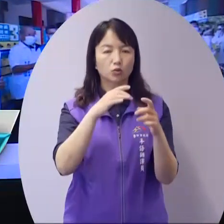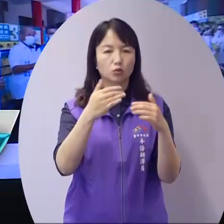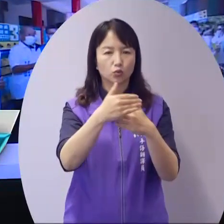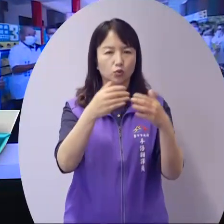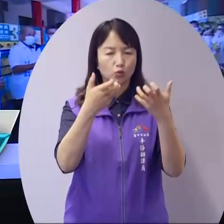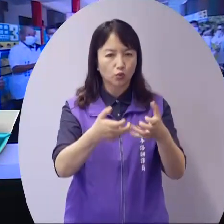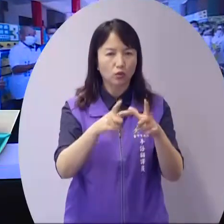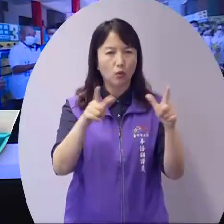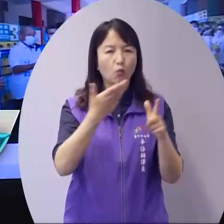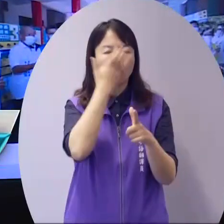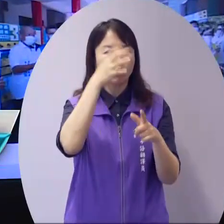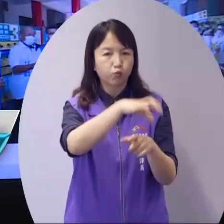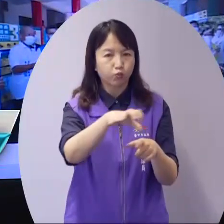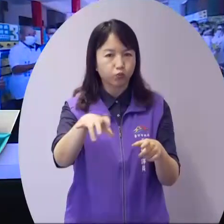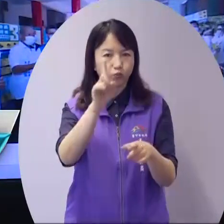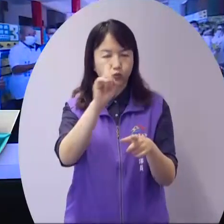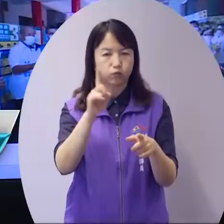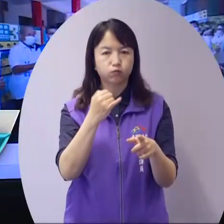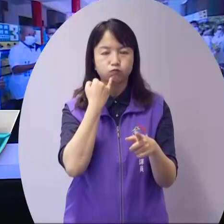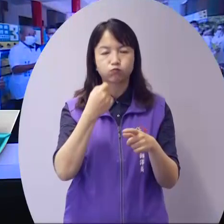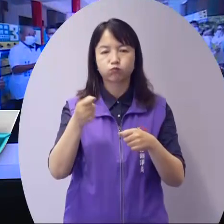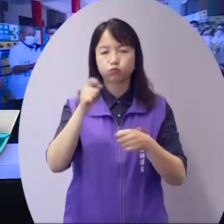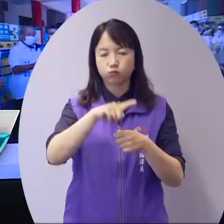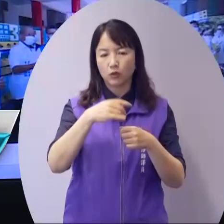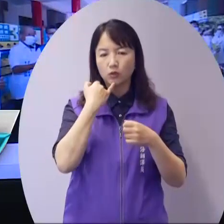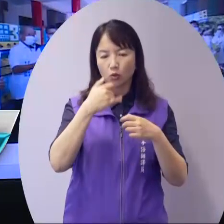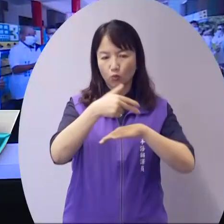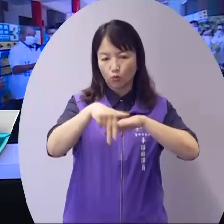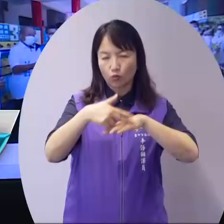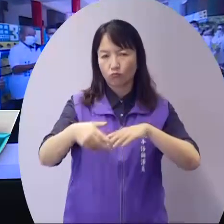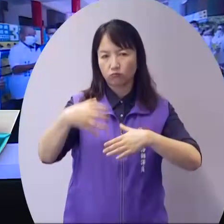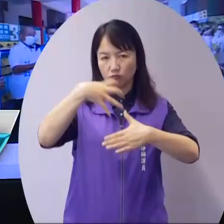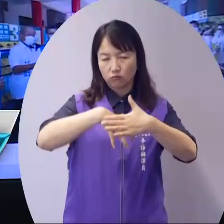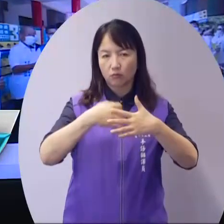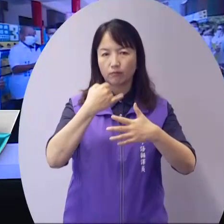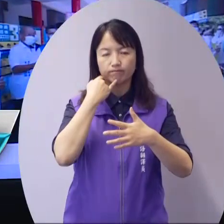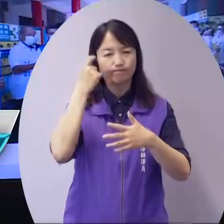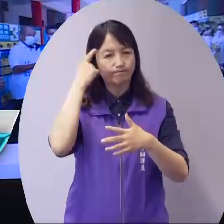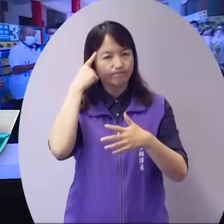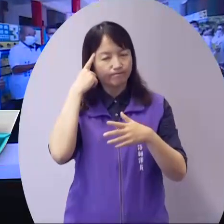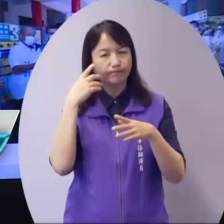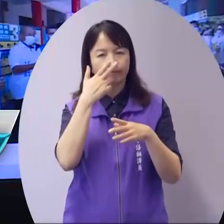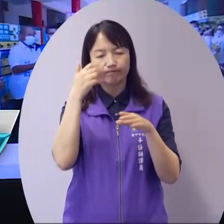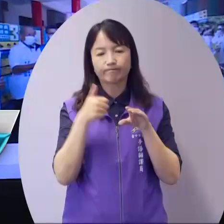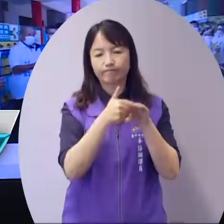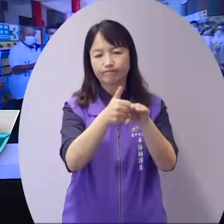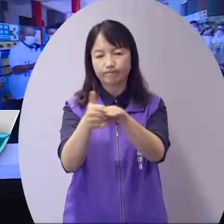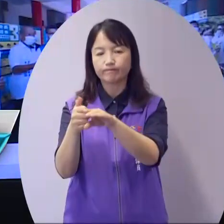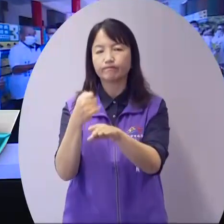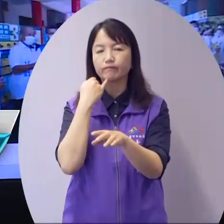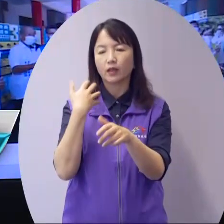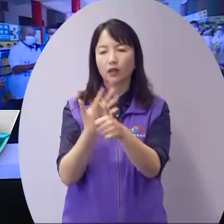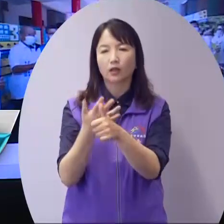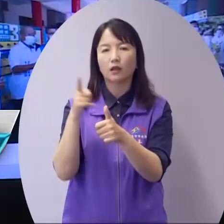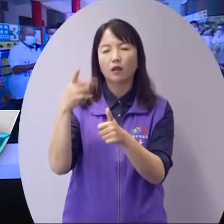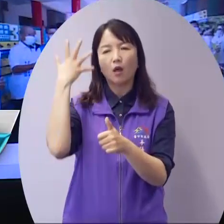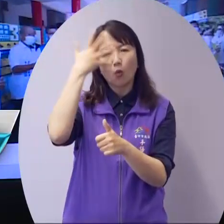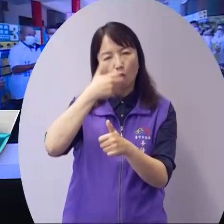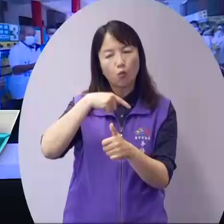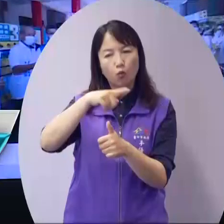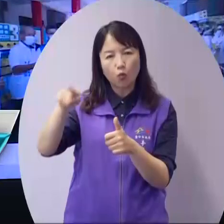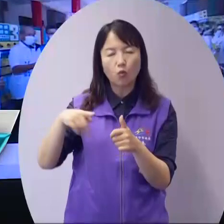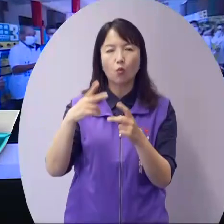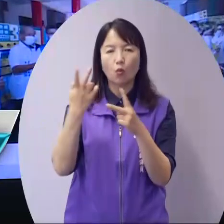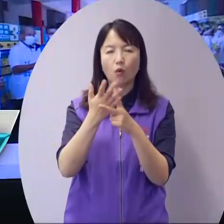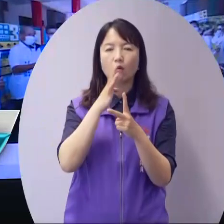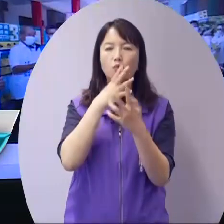节点啊，那事实上这一块都会是在这个路线规划里面必须要考量的，那也就方便在地的，特别是长者甚